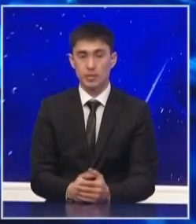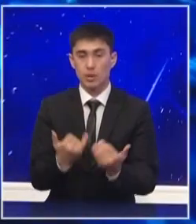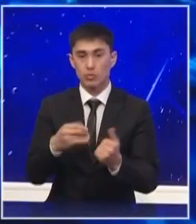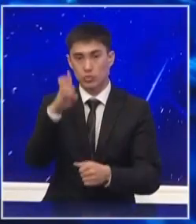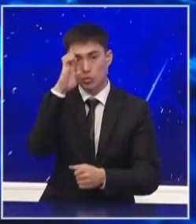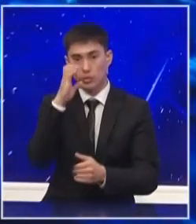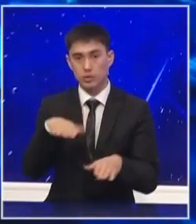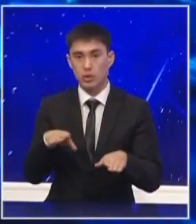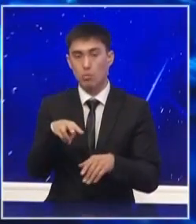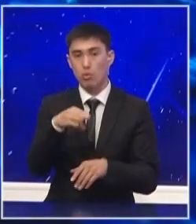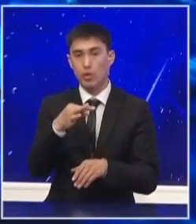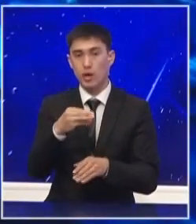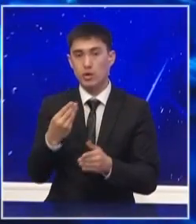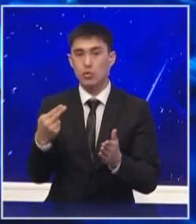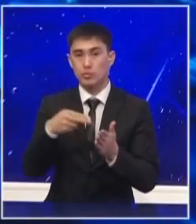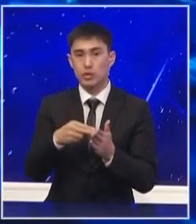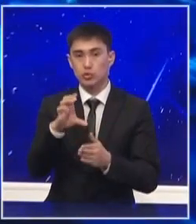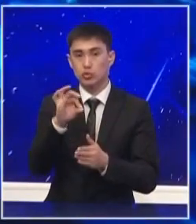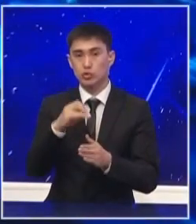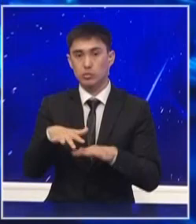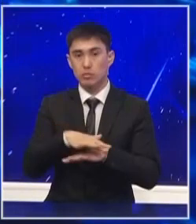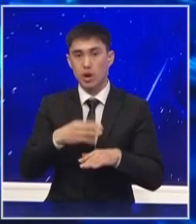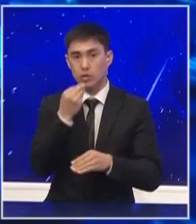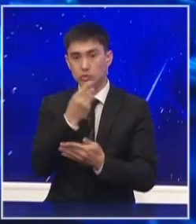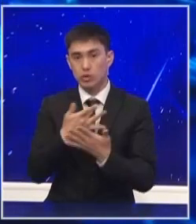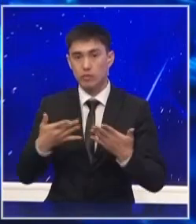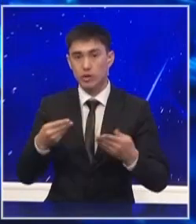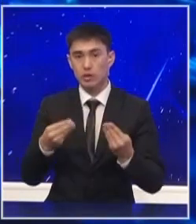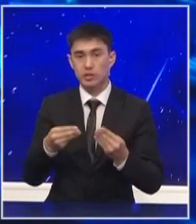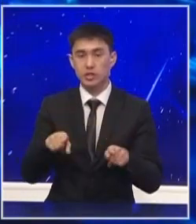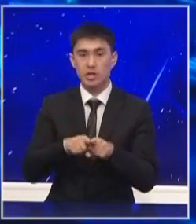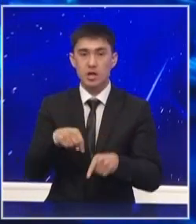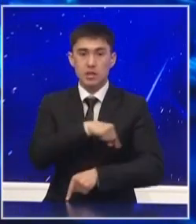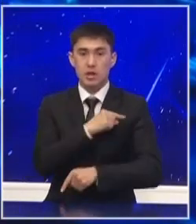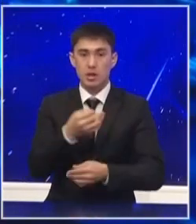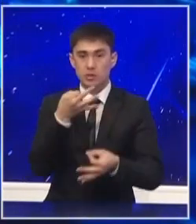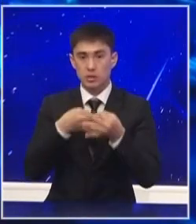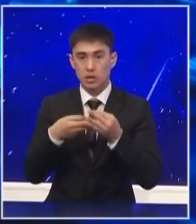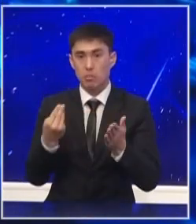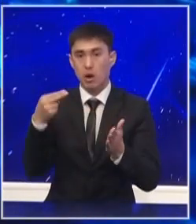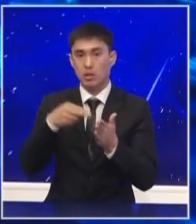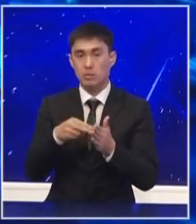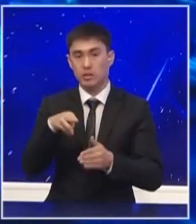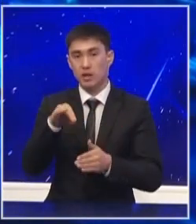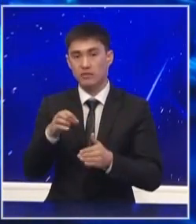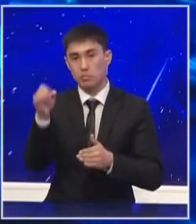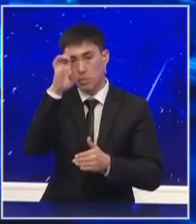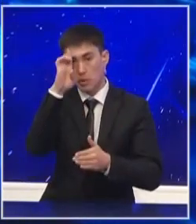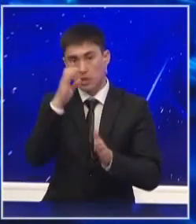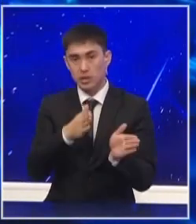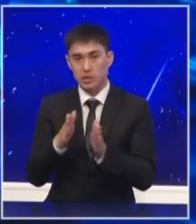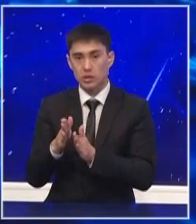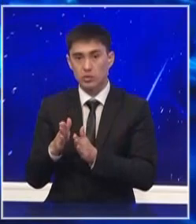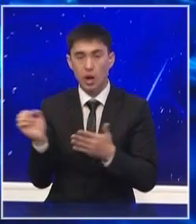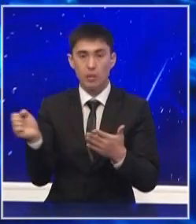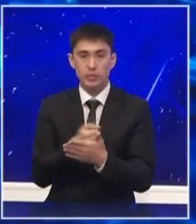Бүгін үкіметте мұнай өнімдеріне, әлеуметтік маңызы бар азық-түлік тауарларына және дәрілік заттарға бағалар мен тарифтерді мемлекеттік реттеуді